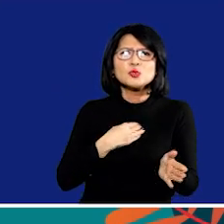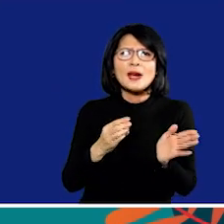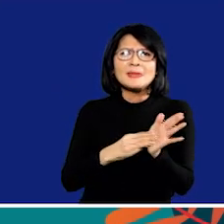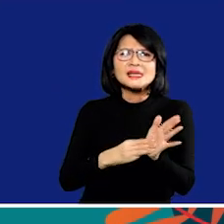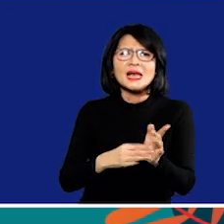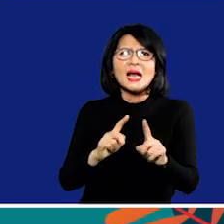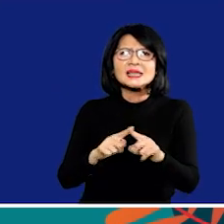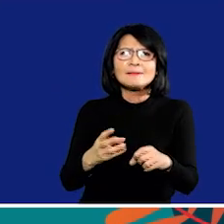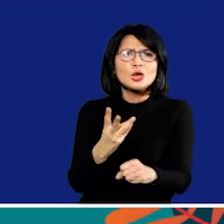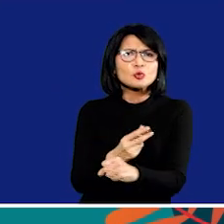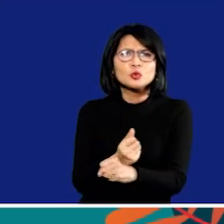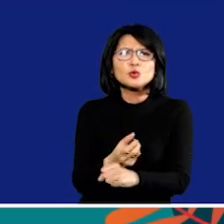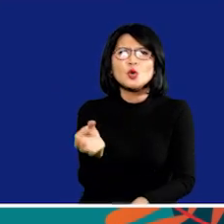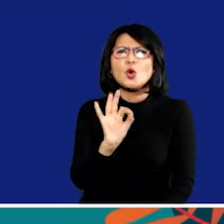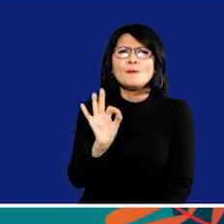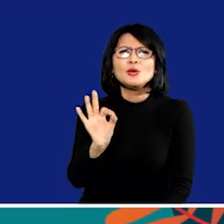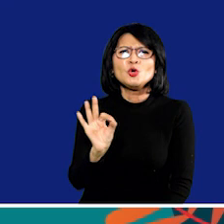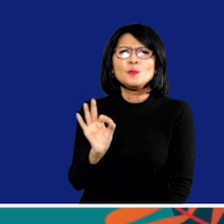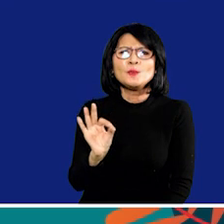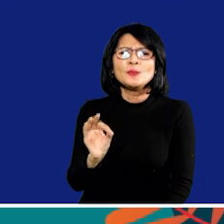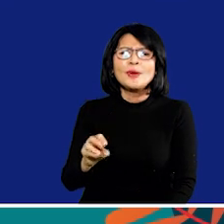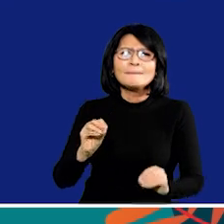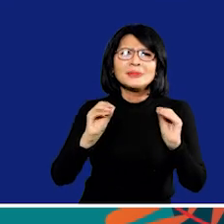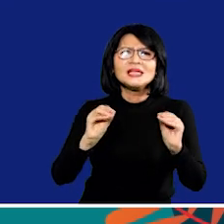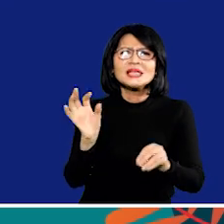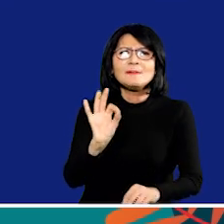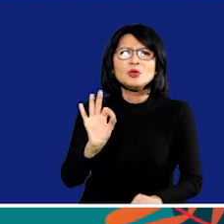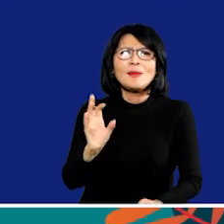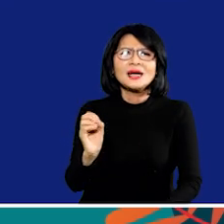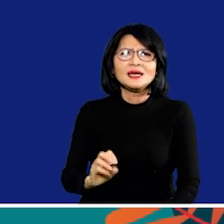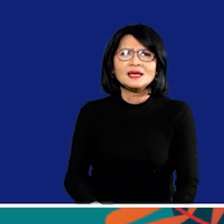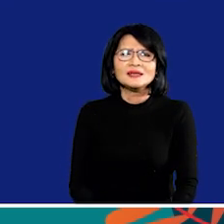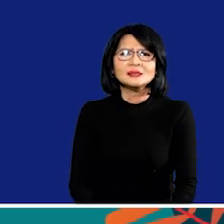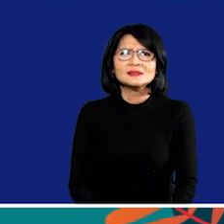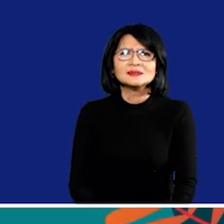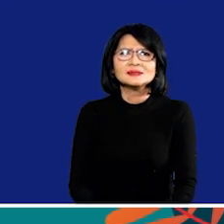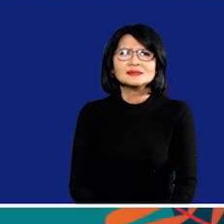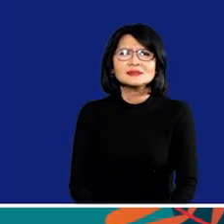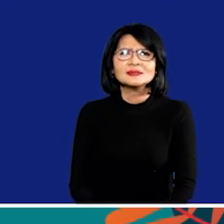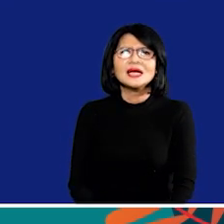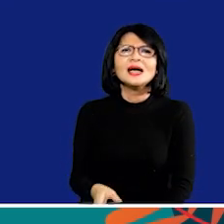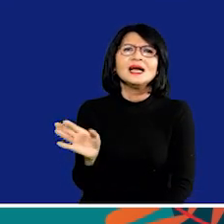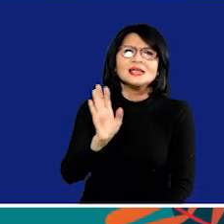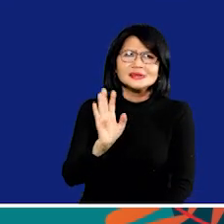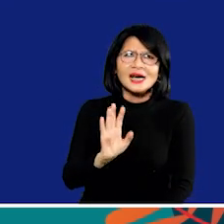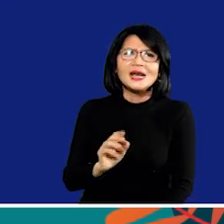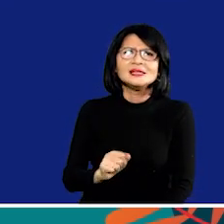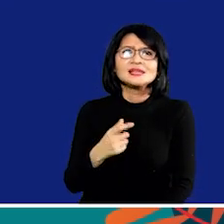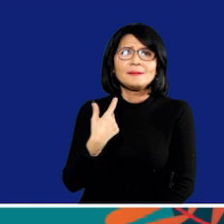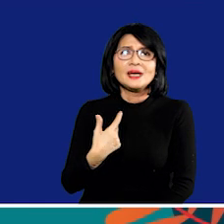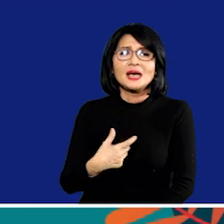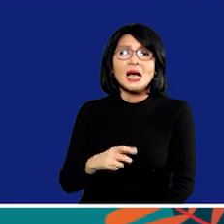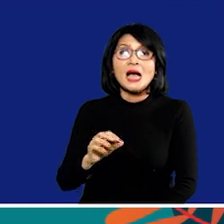namun sayangnya guru belum teredukasi masalah tersebut. Itu seringkali terjadi kepada siswa ya Pak. Itu jangan sampai